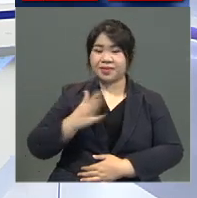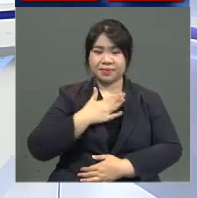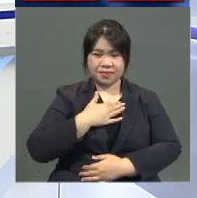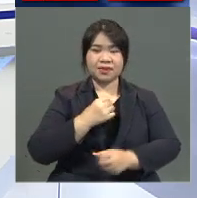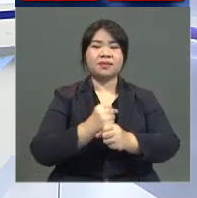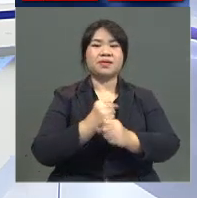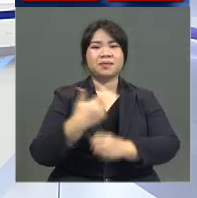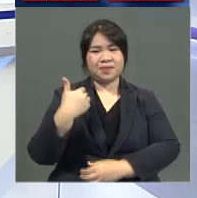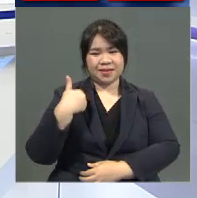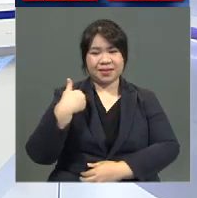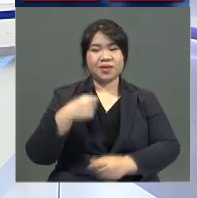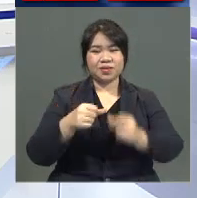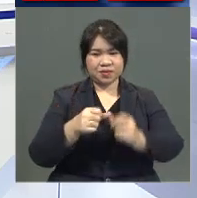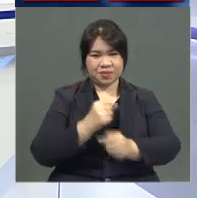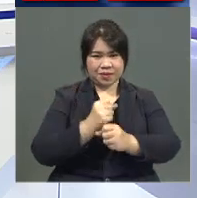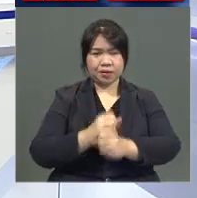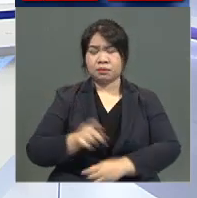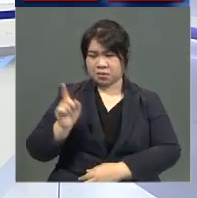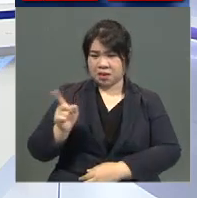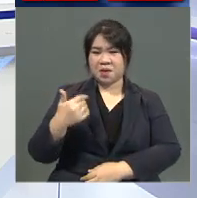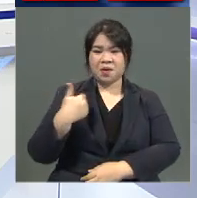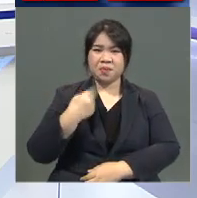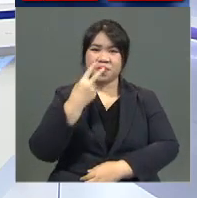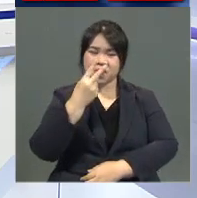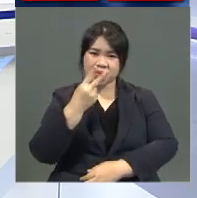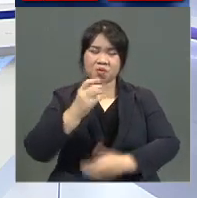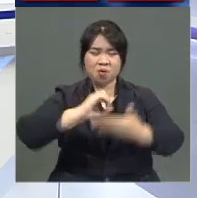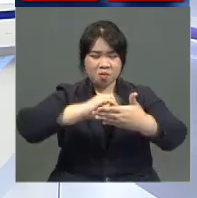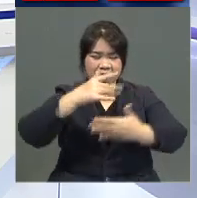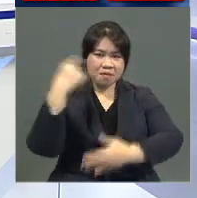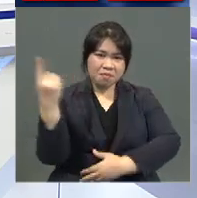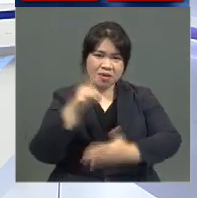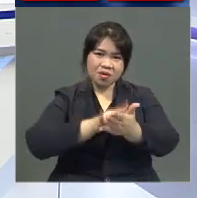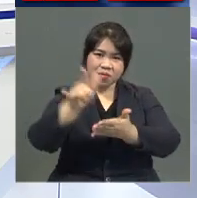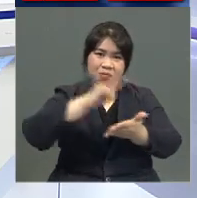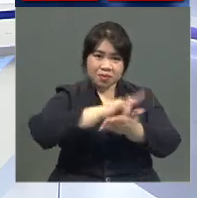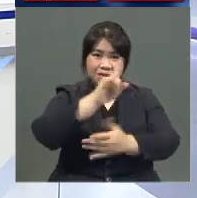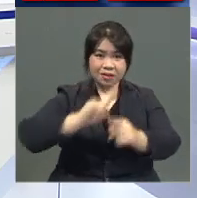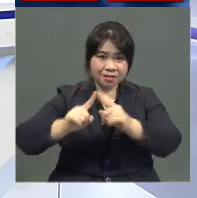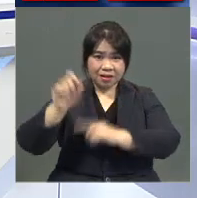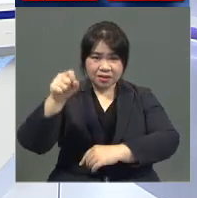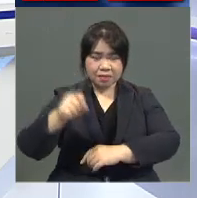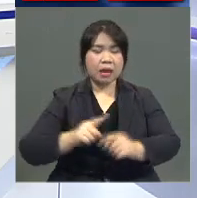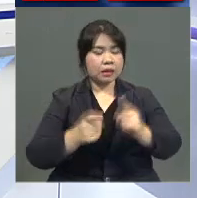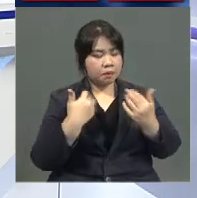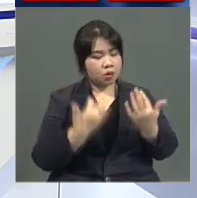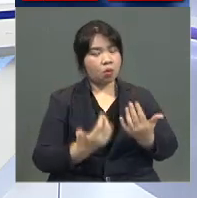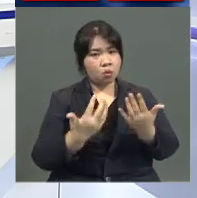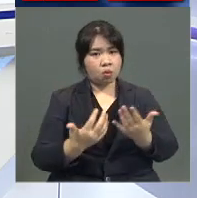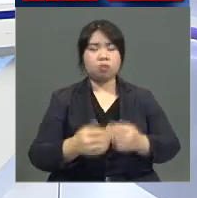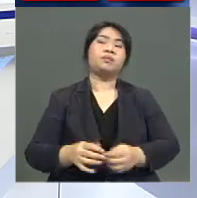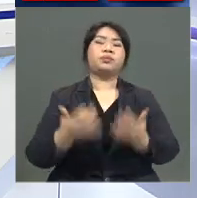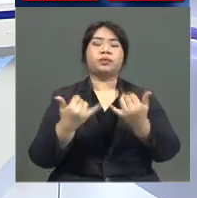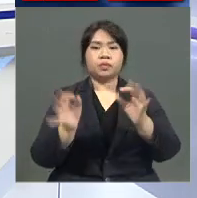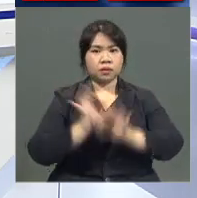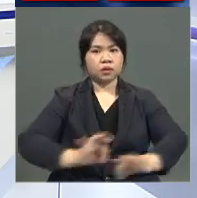ทำงานนี่ ได้ข่าวว่าไปดูแพ็กเกจตั๋วเครื่องบินมาอยู่เหมือนกันแต่ก็กำลังรอๆหลายคนบอกว่าตอนนี้